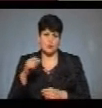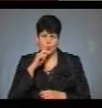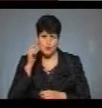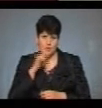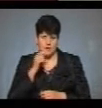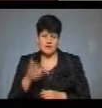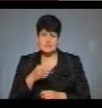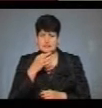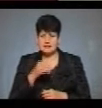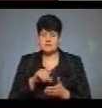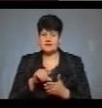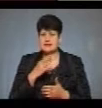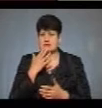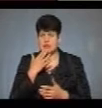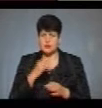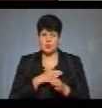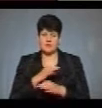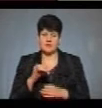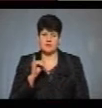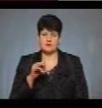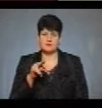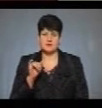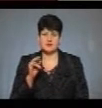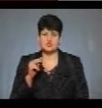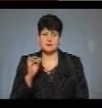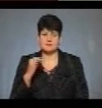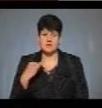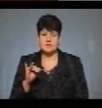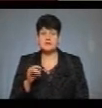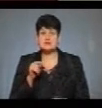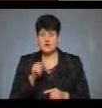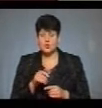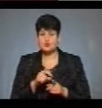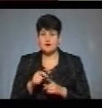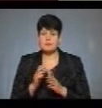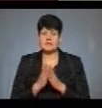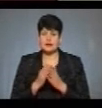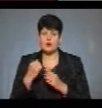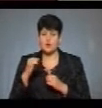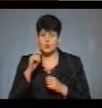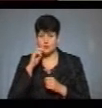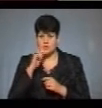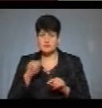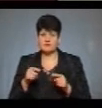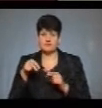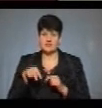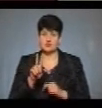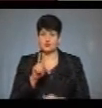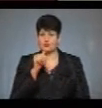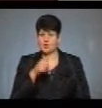представник національного проєкту «Книга рекордів України» Ігор Підчебій. За його словами, «Книгу рекордів України» заснували у 2002